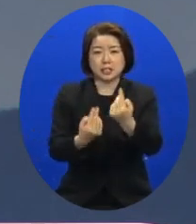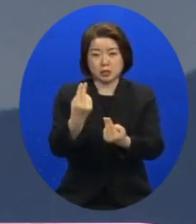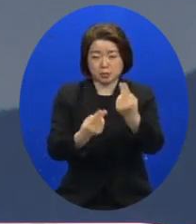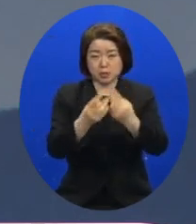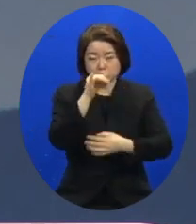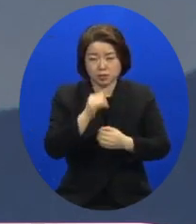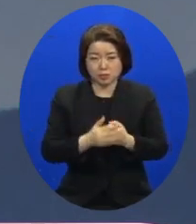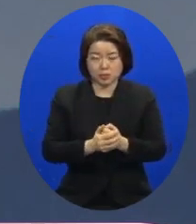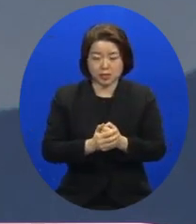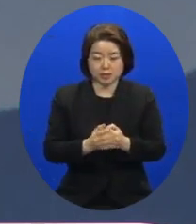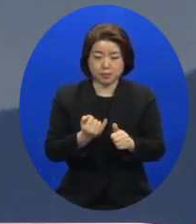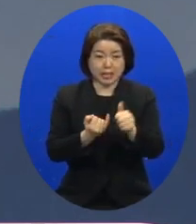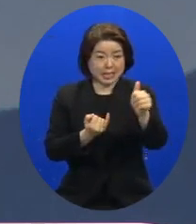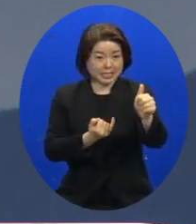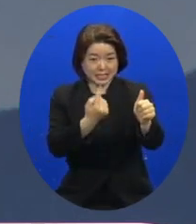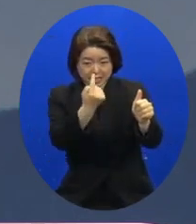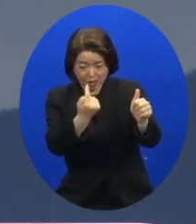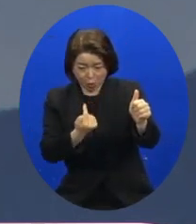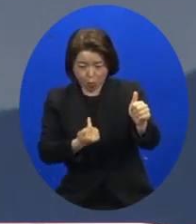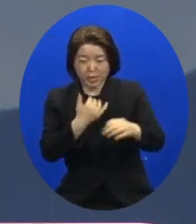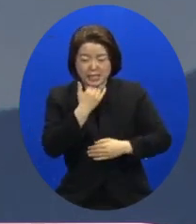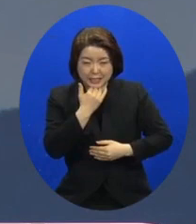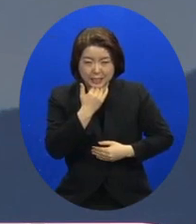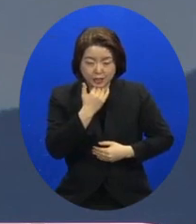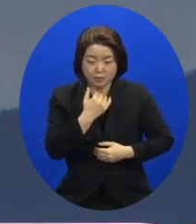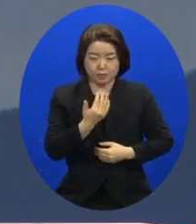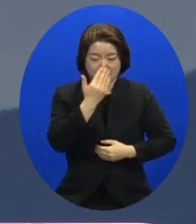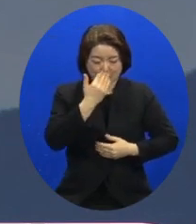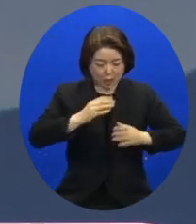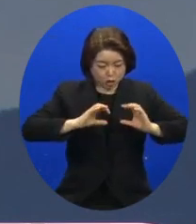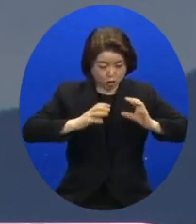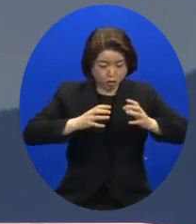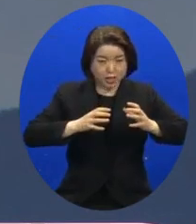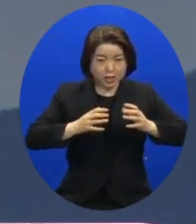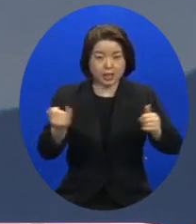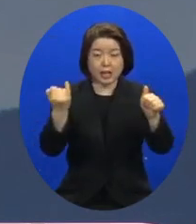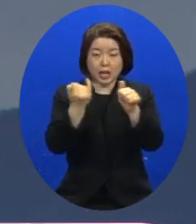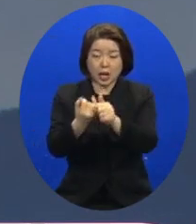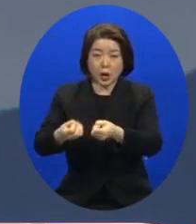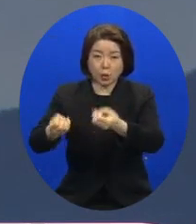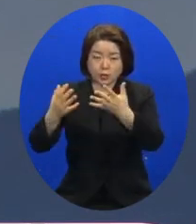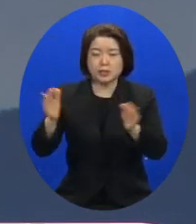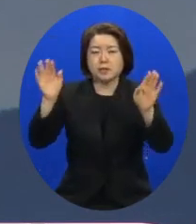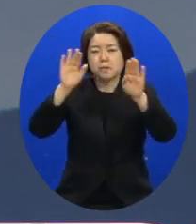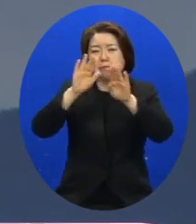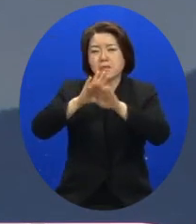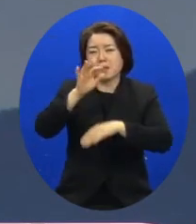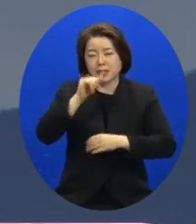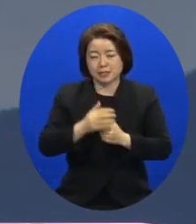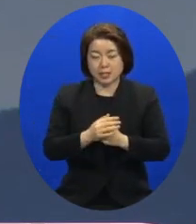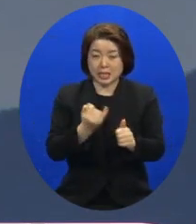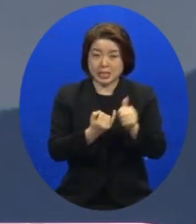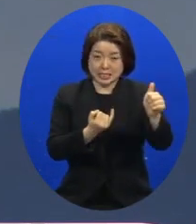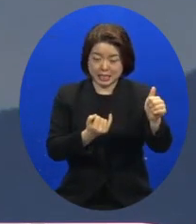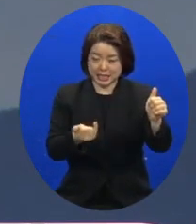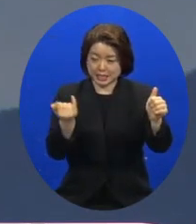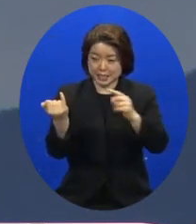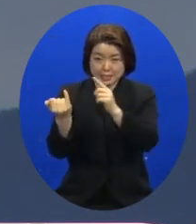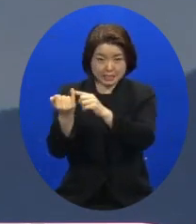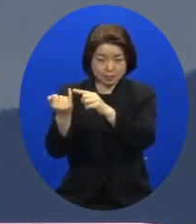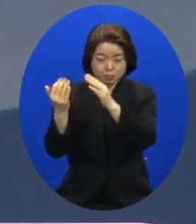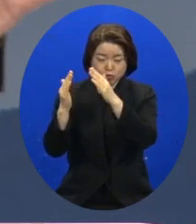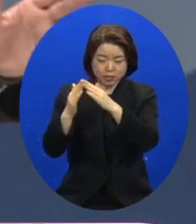오기를 기다리고 있었습니다. 유대 나라의 혼인은 밤에 이루어집니다. 신랑이 신부의 집에